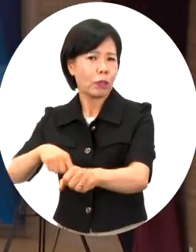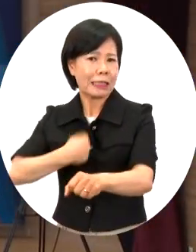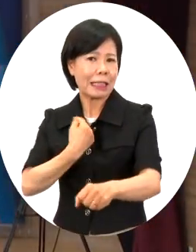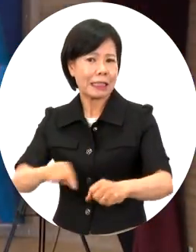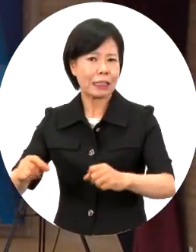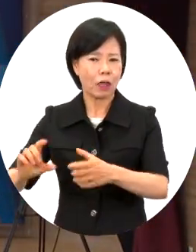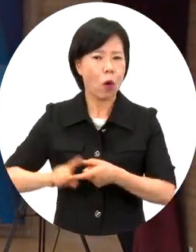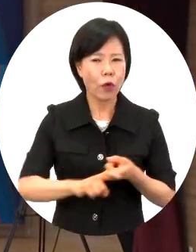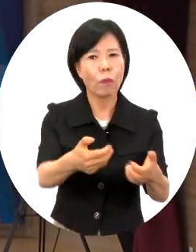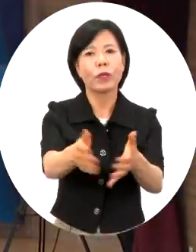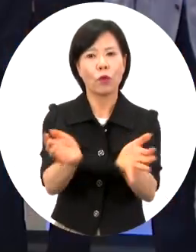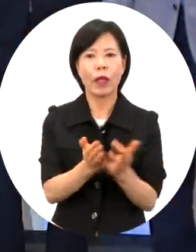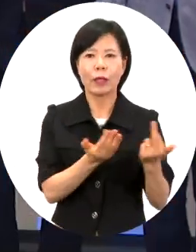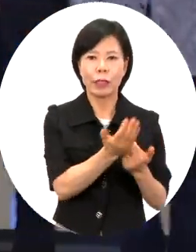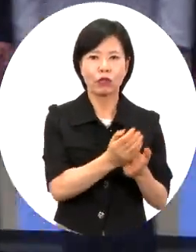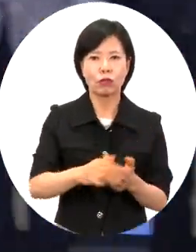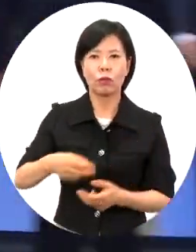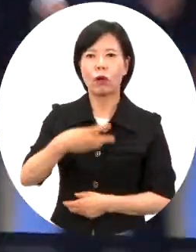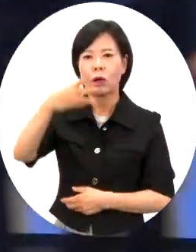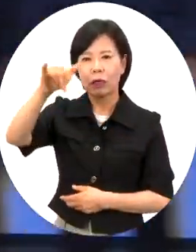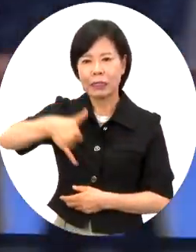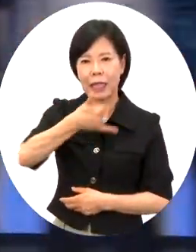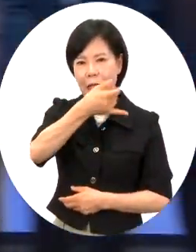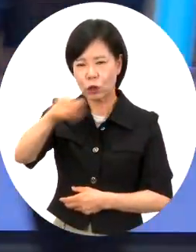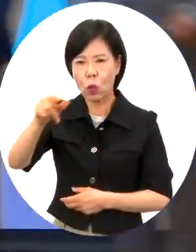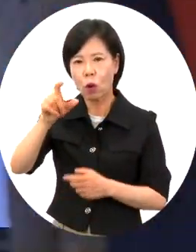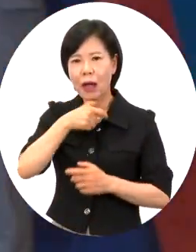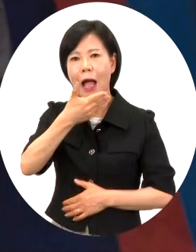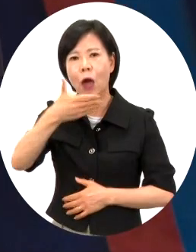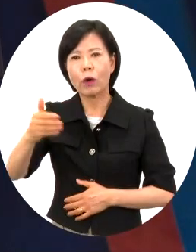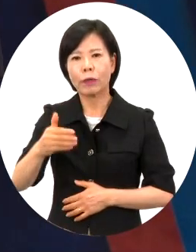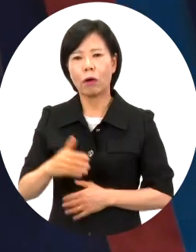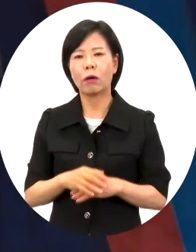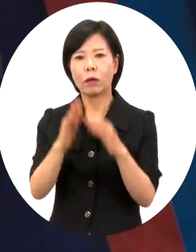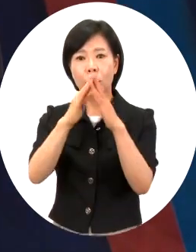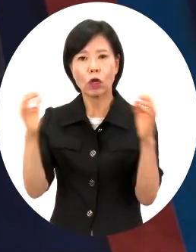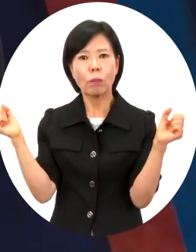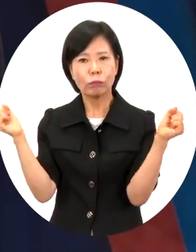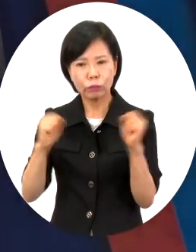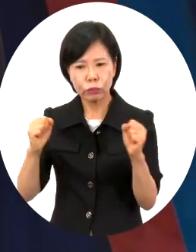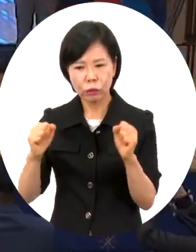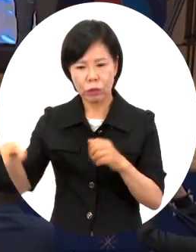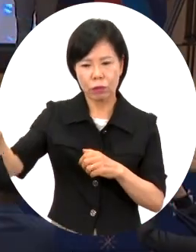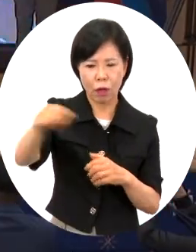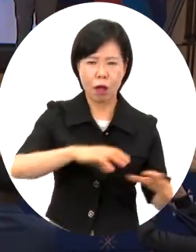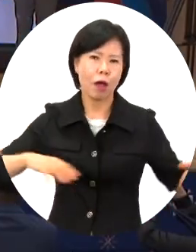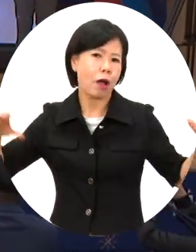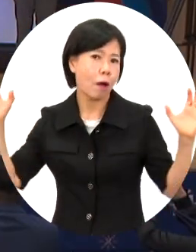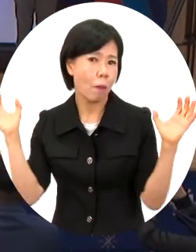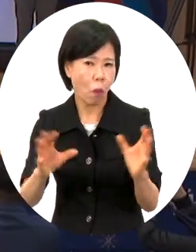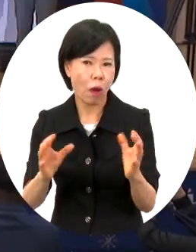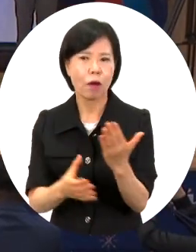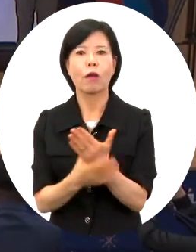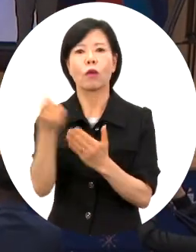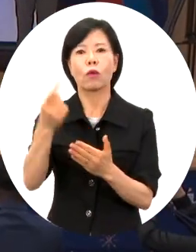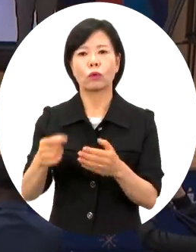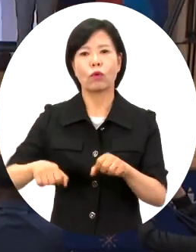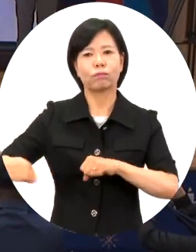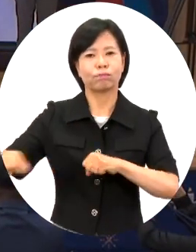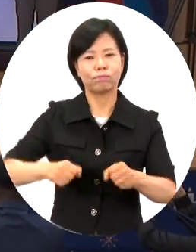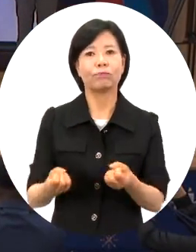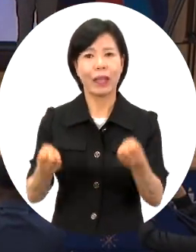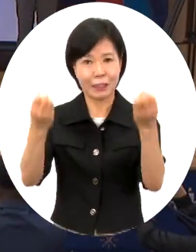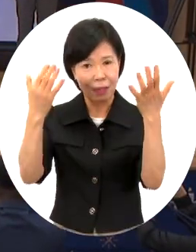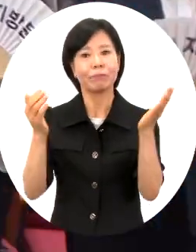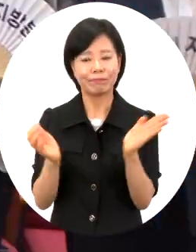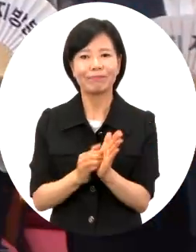대한민국 특별자치시도 협의회, 제주, 세종, 강원, 전북 지역의 국회의원, 지방시대위원회가